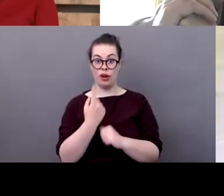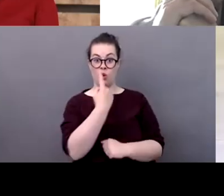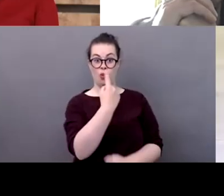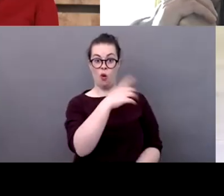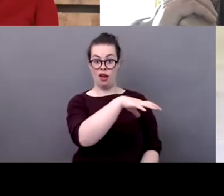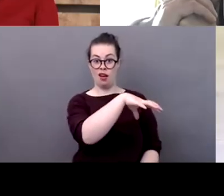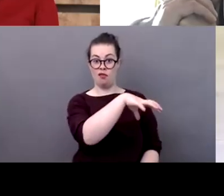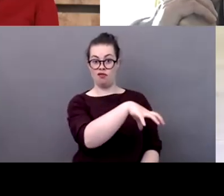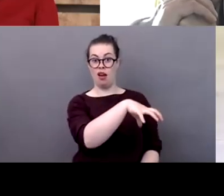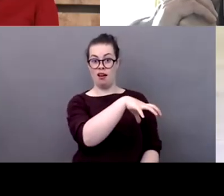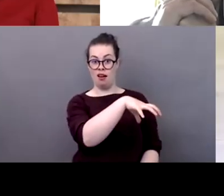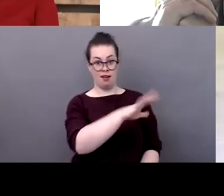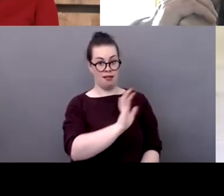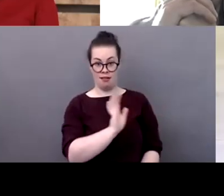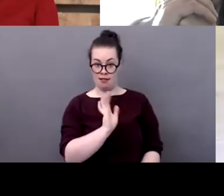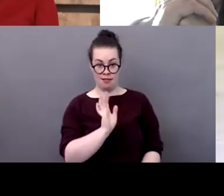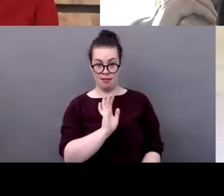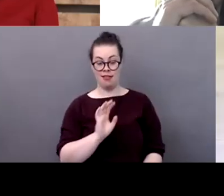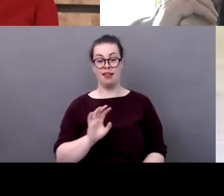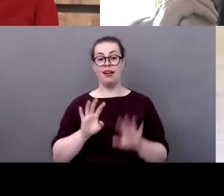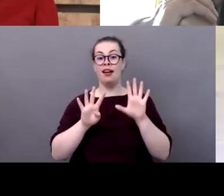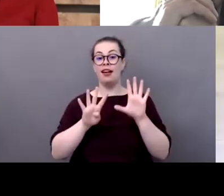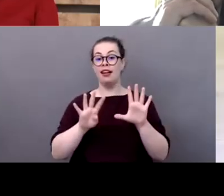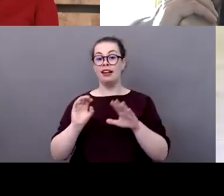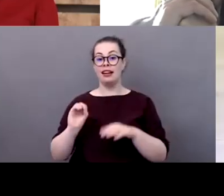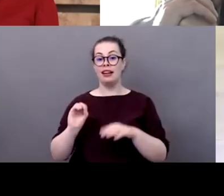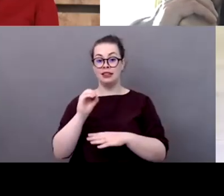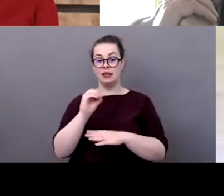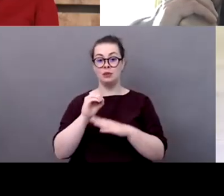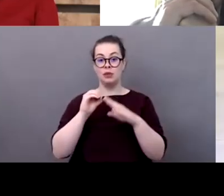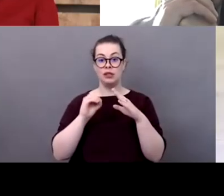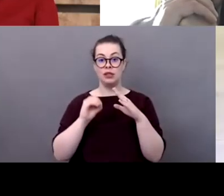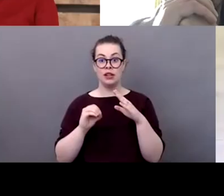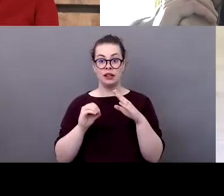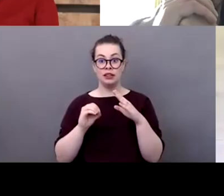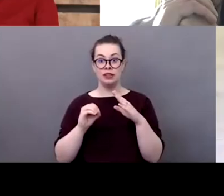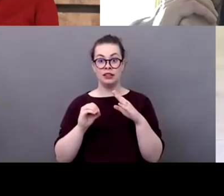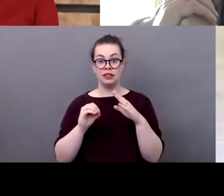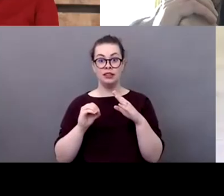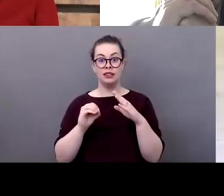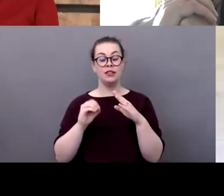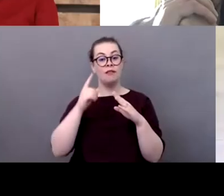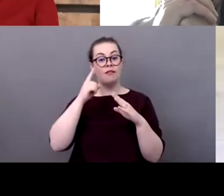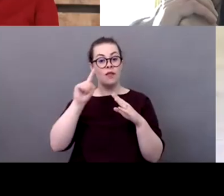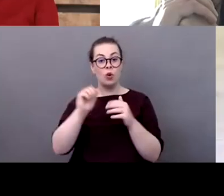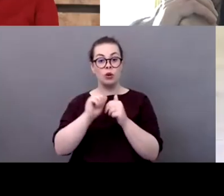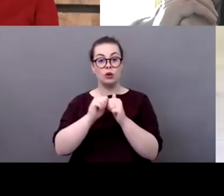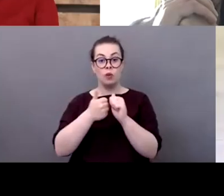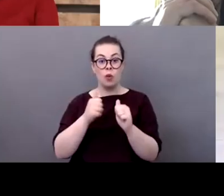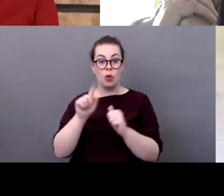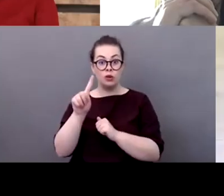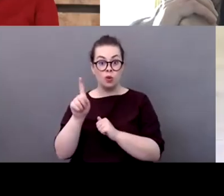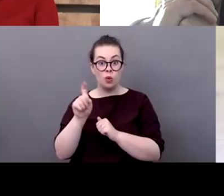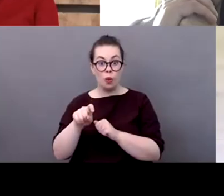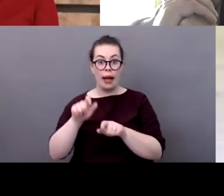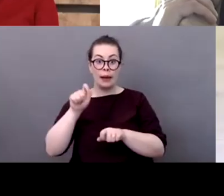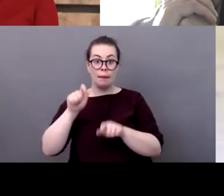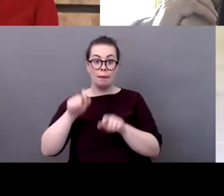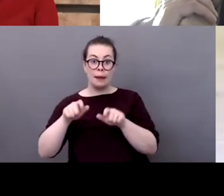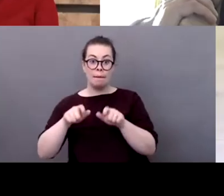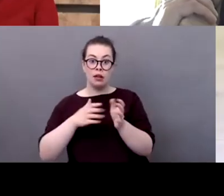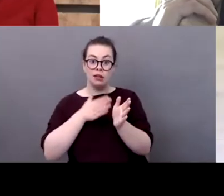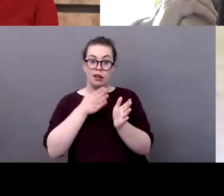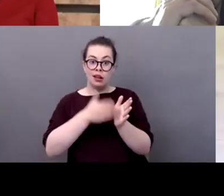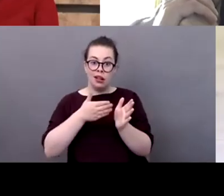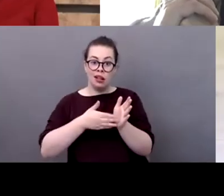de Roland-Garros vient des déplacements, notamment des spectateurs, vers le site. Et donc, on parlait tout à l'heure, c'est Madame Giulia Carbone